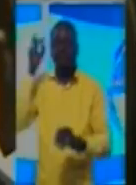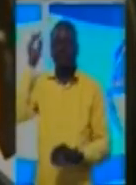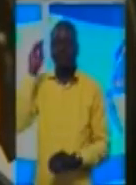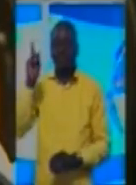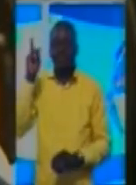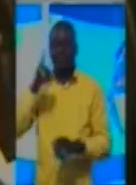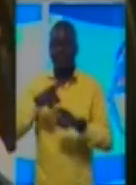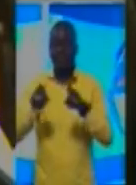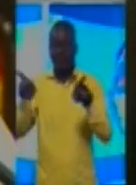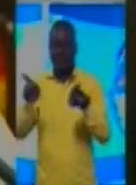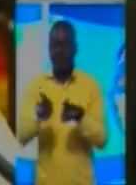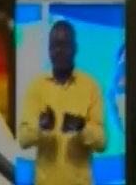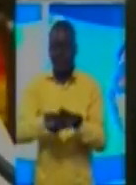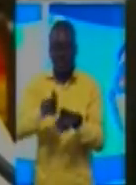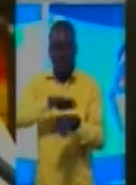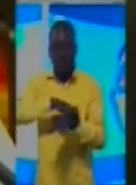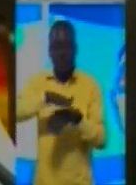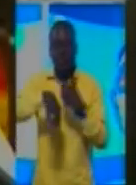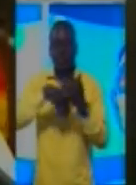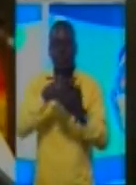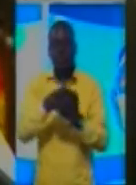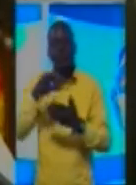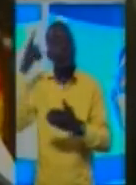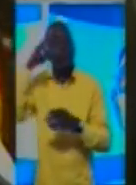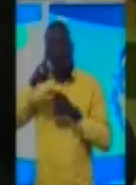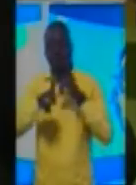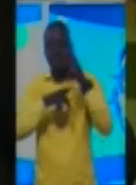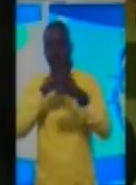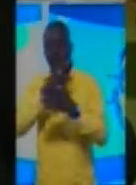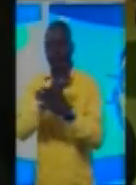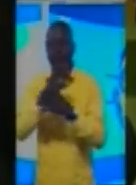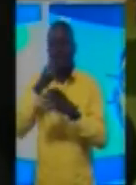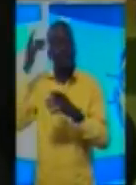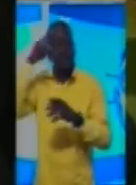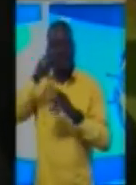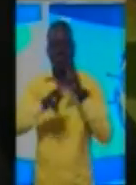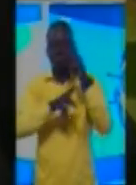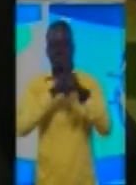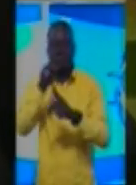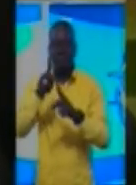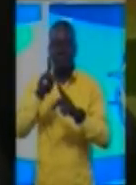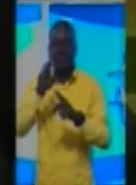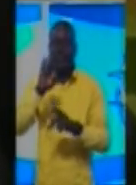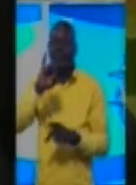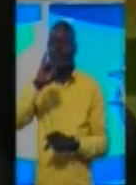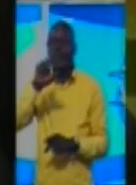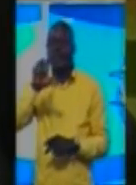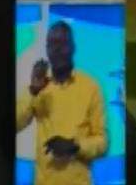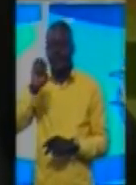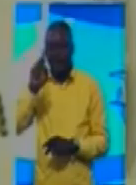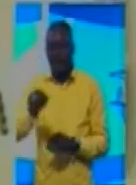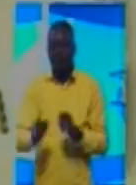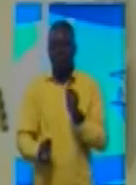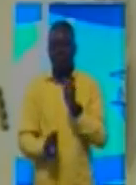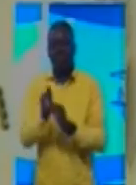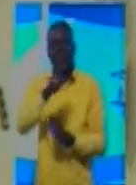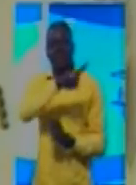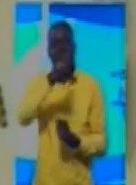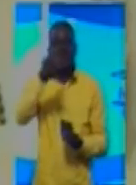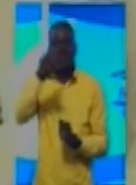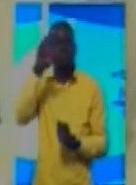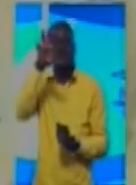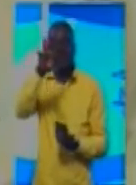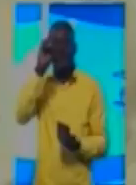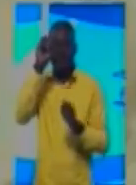mais aussi, surtout, de fraternité entre les peuples. Le FILEP édition 2019, c'est plus de 150 festivaliers